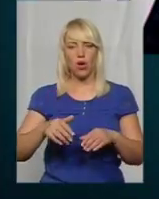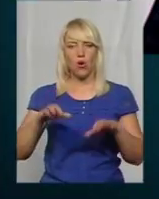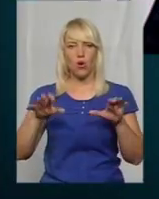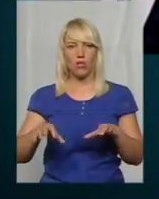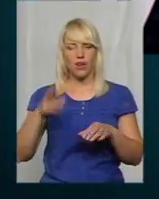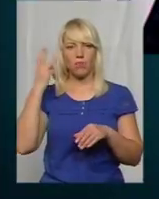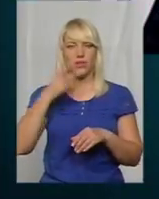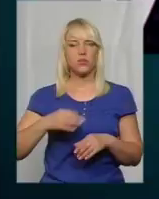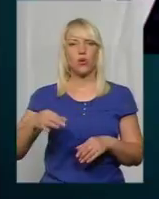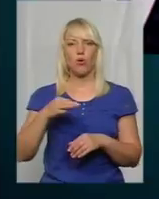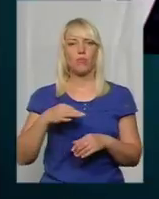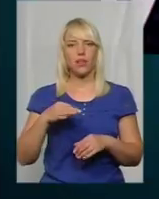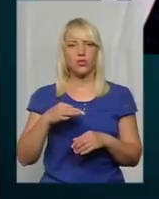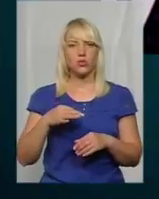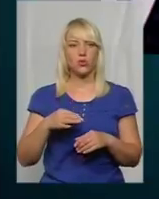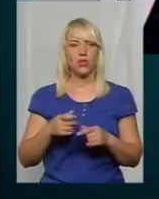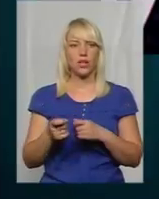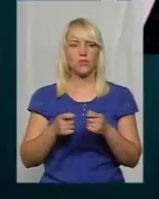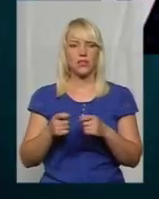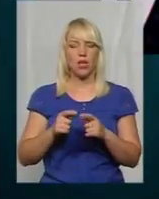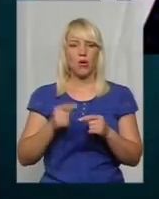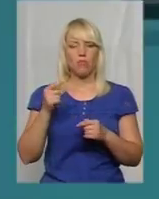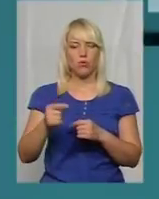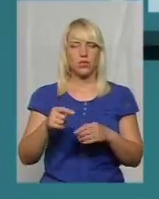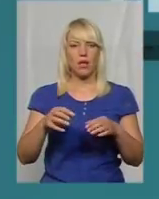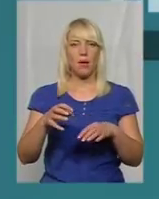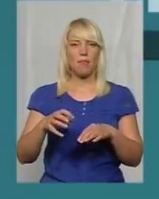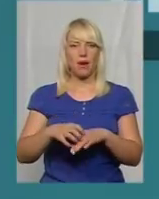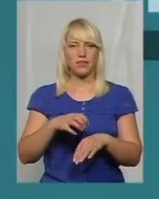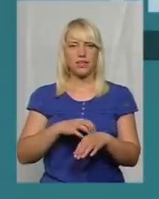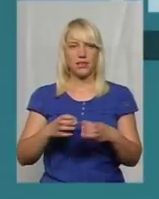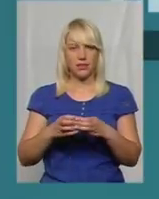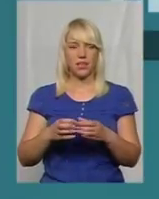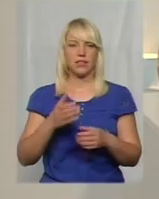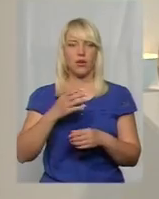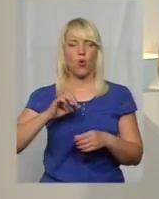державної адміністрації. Позапартійний, одружений, має двох доньок.